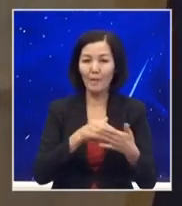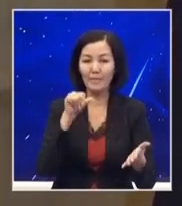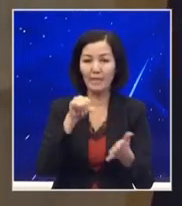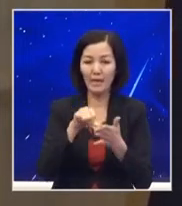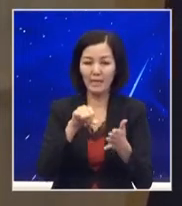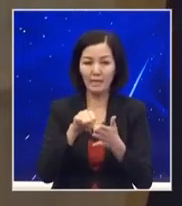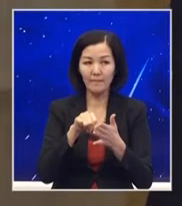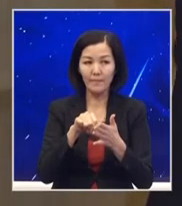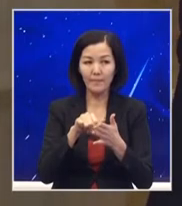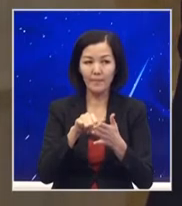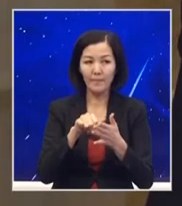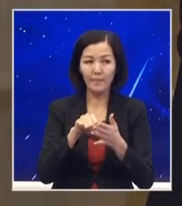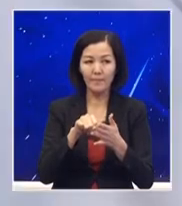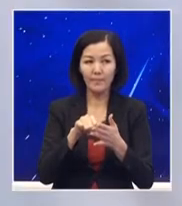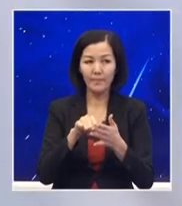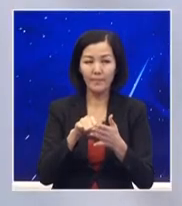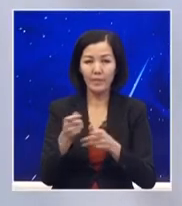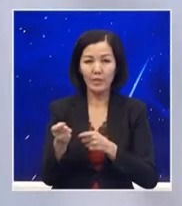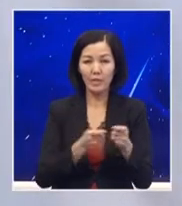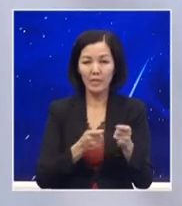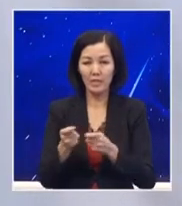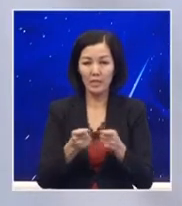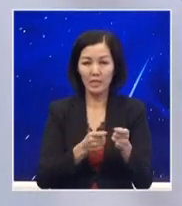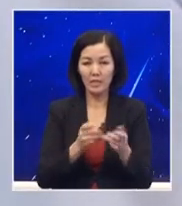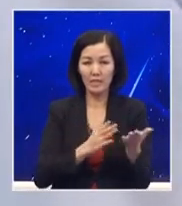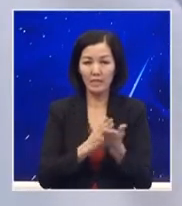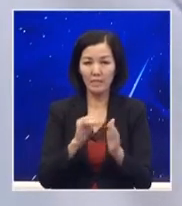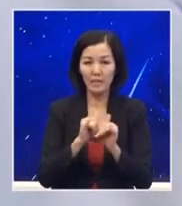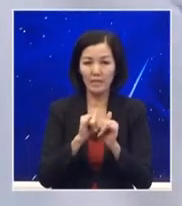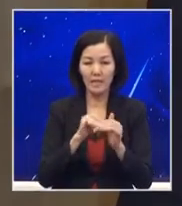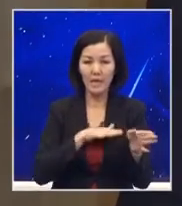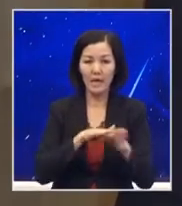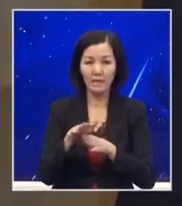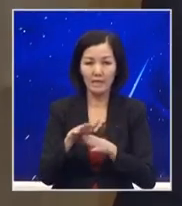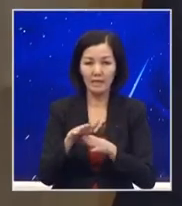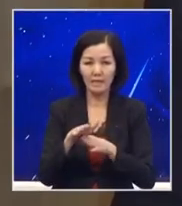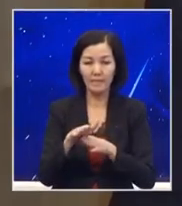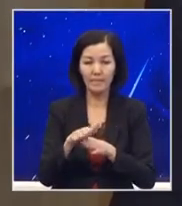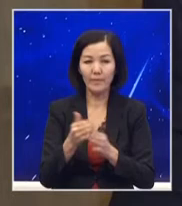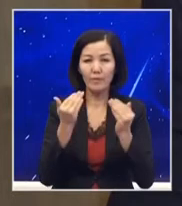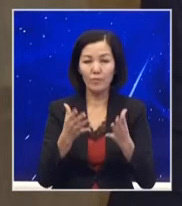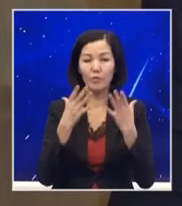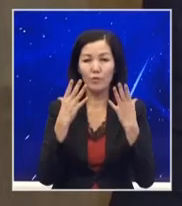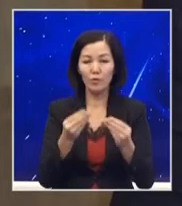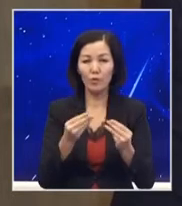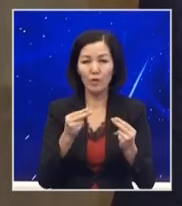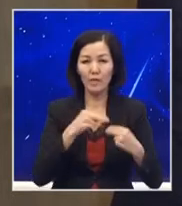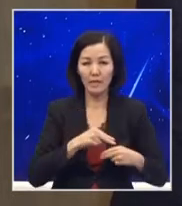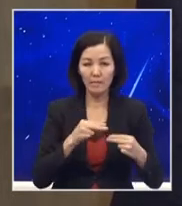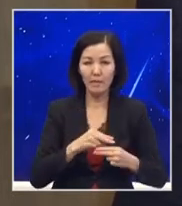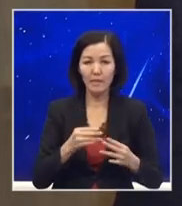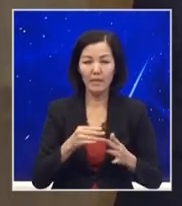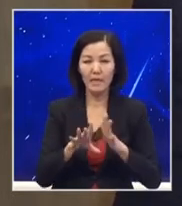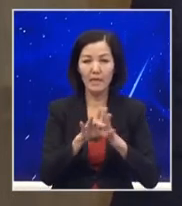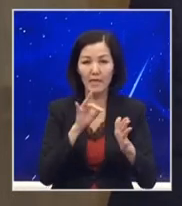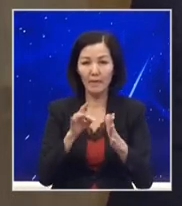кейін оның жетекшілік қызметінде атқардым. Биылғы таңда мына еңбекті елеп ескеріп жатыр.